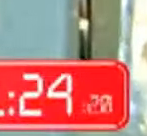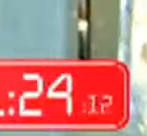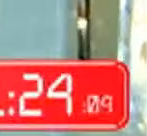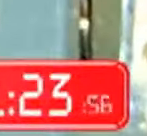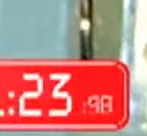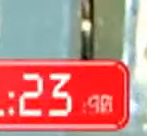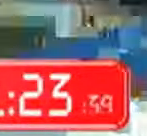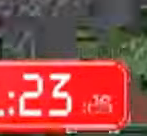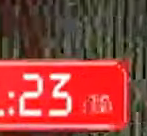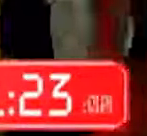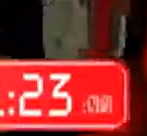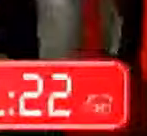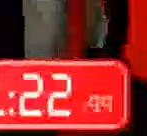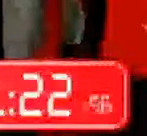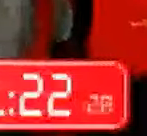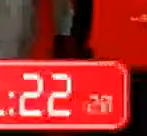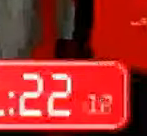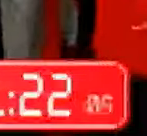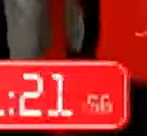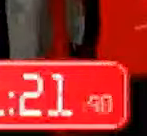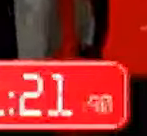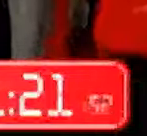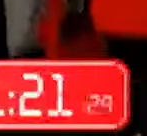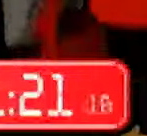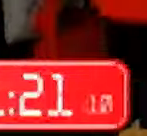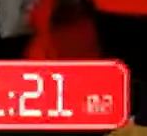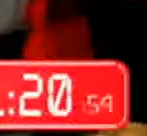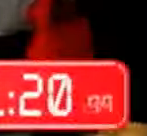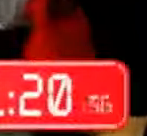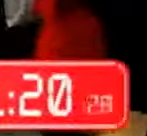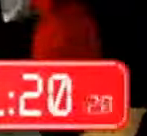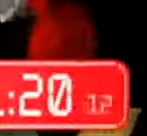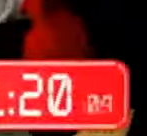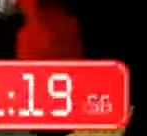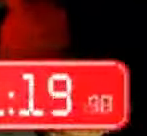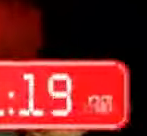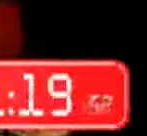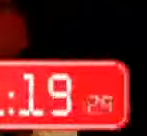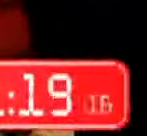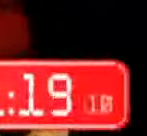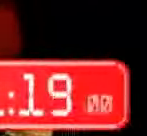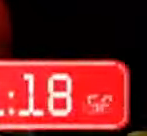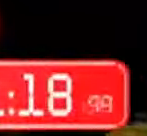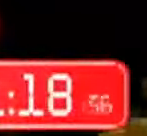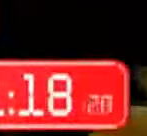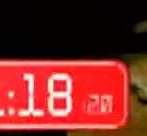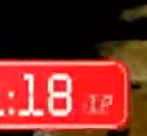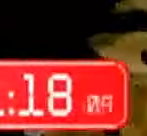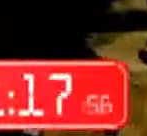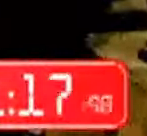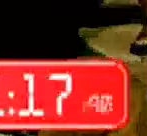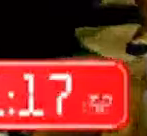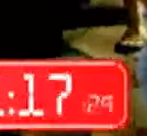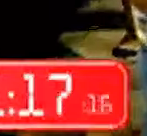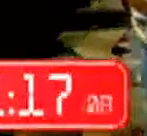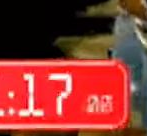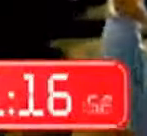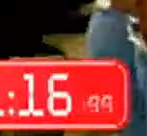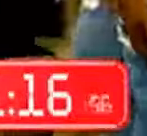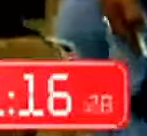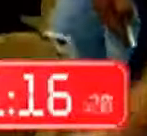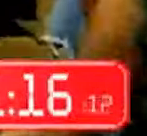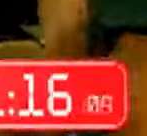nakita. Sa totoo lang, nagulat ako na binagsa itong Manila International Book Fair. Hindi ko akalain